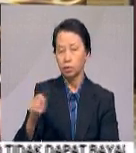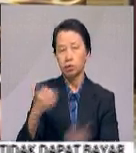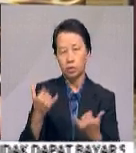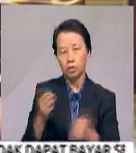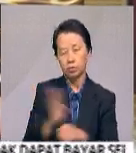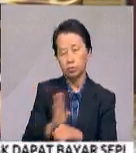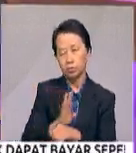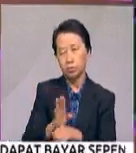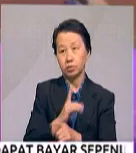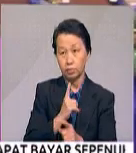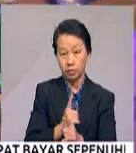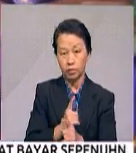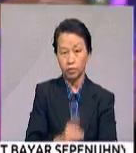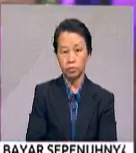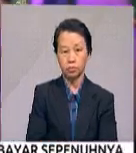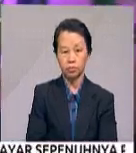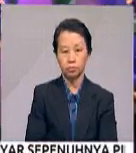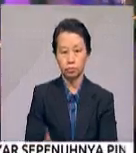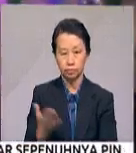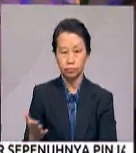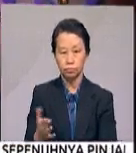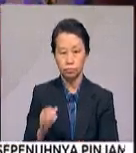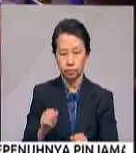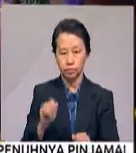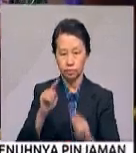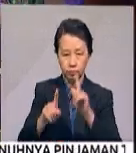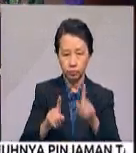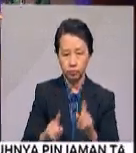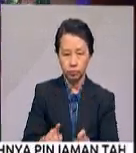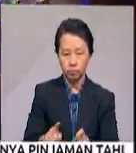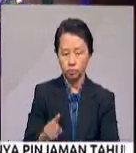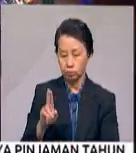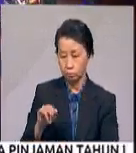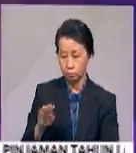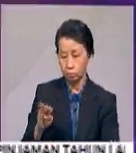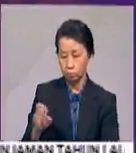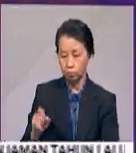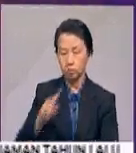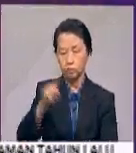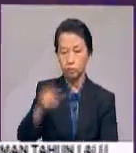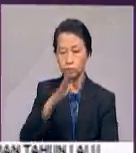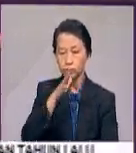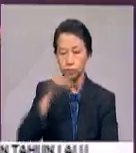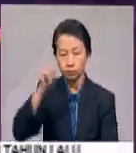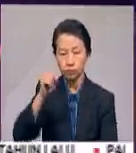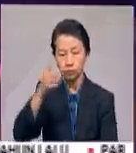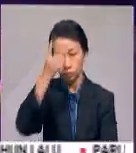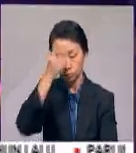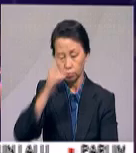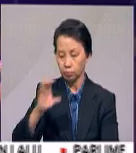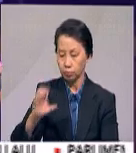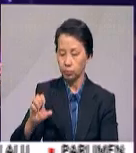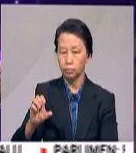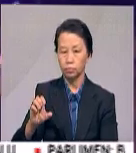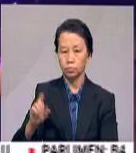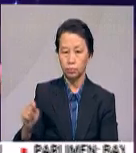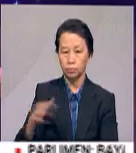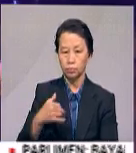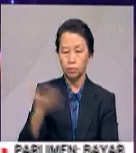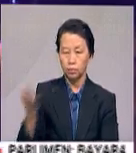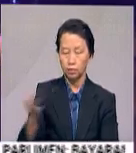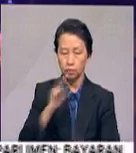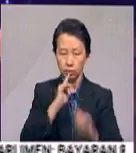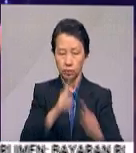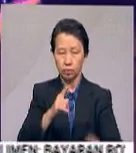sekarang. Bidiva turut berkesempatan bertanyakan hasrat Umai kepada ibu saudaranya, Datuk Seri Siti Nurhaliza dan ini